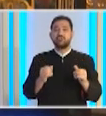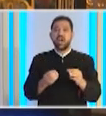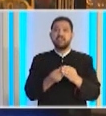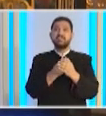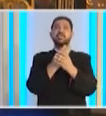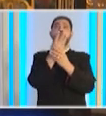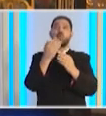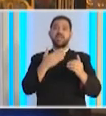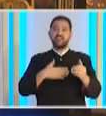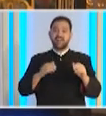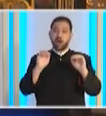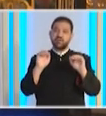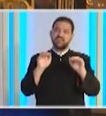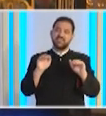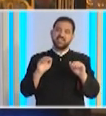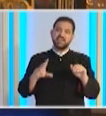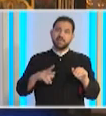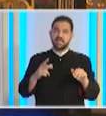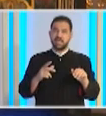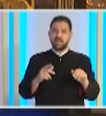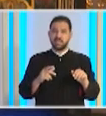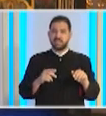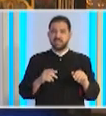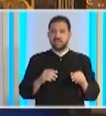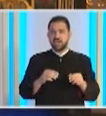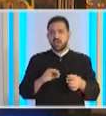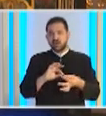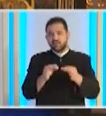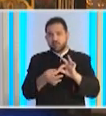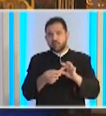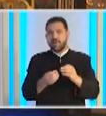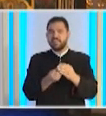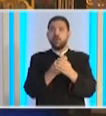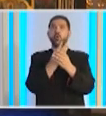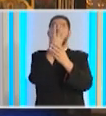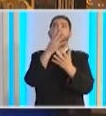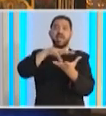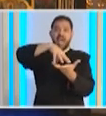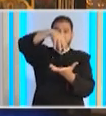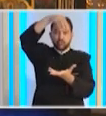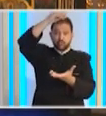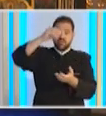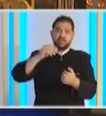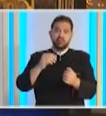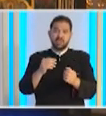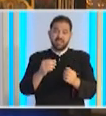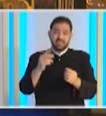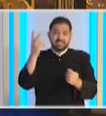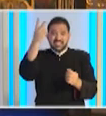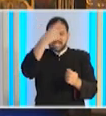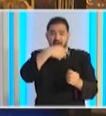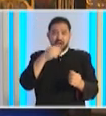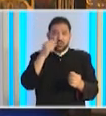această înnoire? Vreau să vă întreb, este vorba de o înnoire doar a sufletului, ca să înțeleagă cei care ne urmăresc,